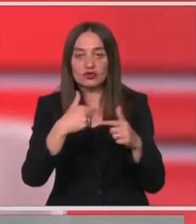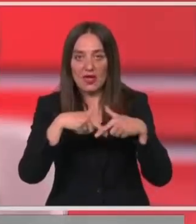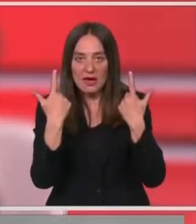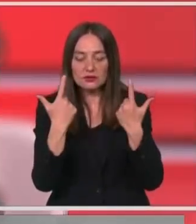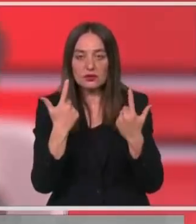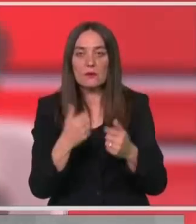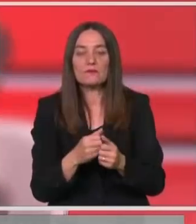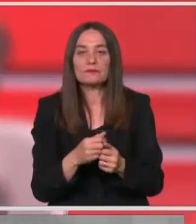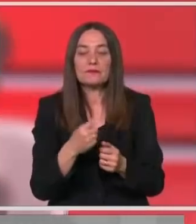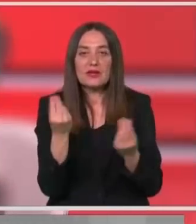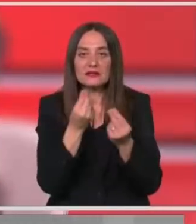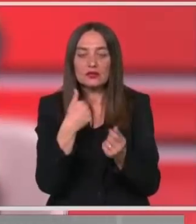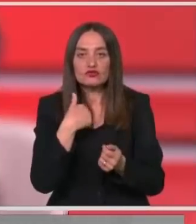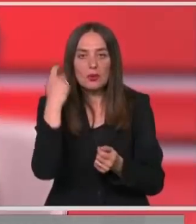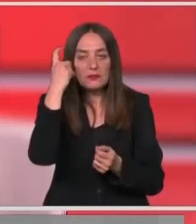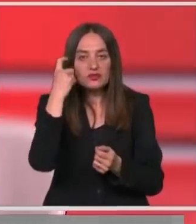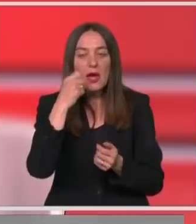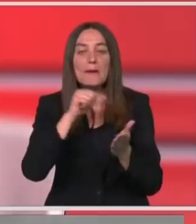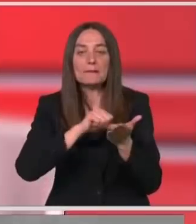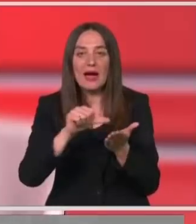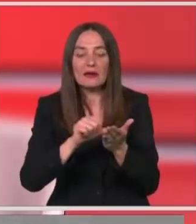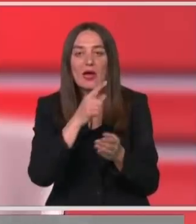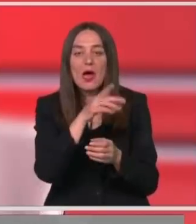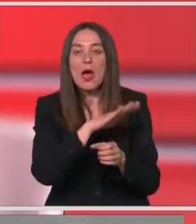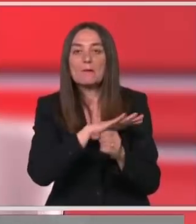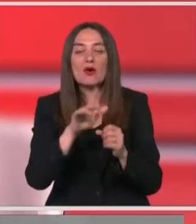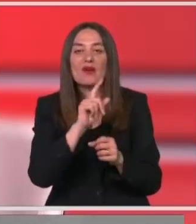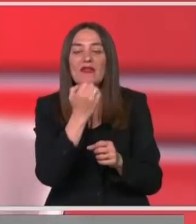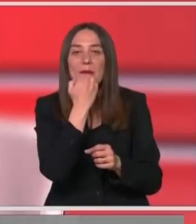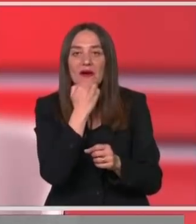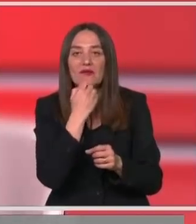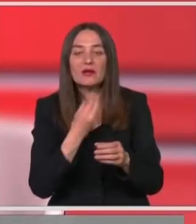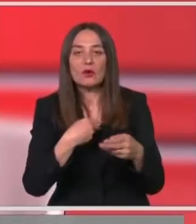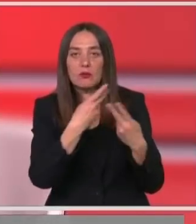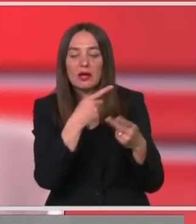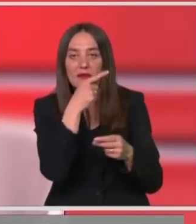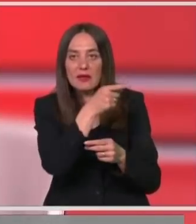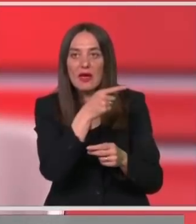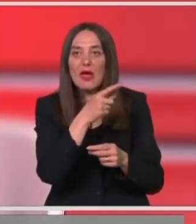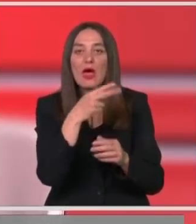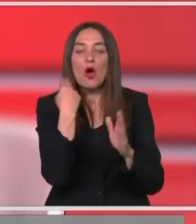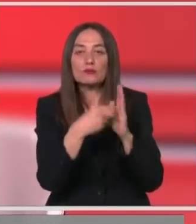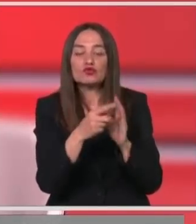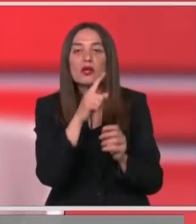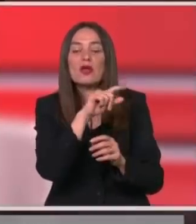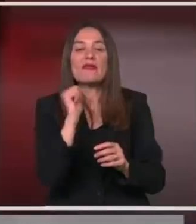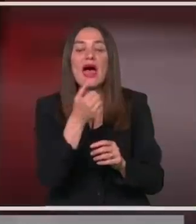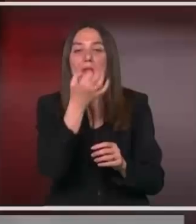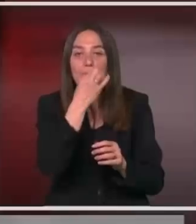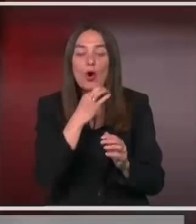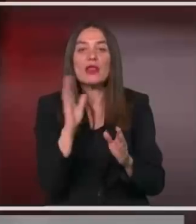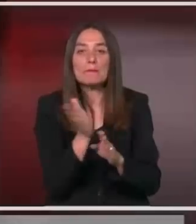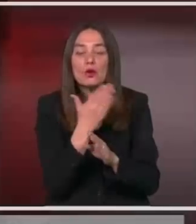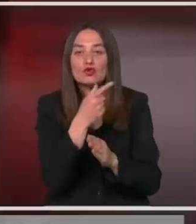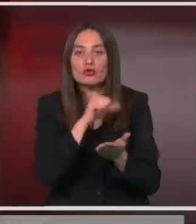Dakle, zato što mi se čini da su banke onda potpuno nepravedno optužene, da su banke te koje uvek najbolje prođu. Zato sam